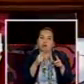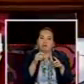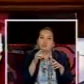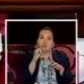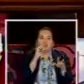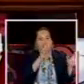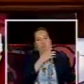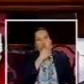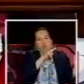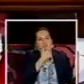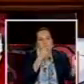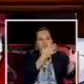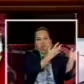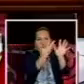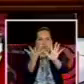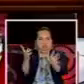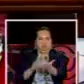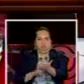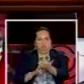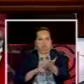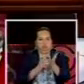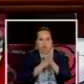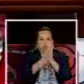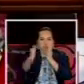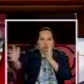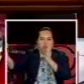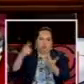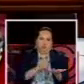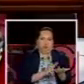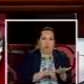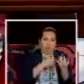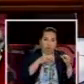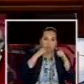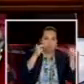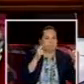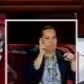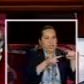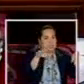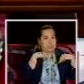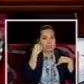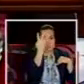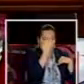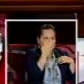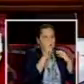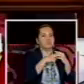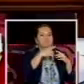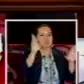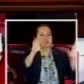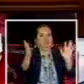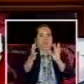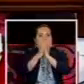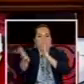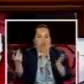pumila? Doon ho sa kung kasi if kung illustrate ko ho nahandun